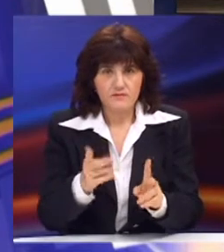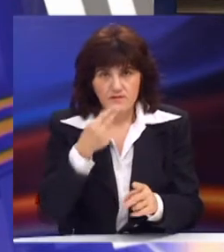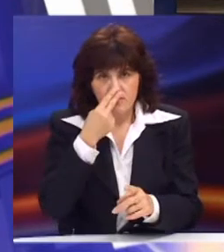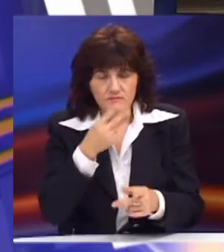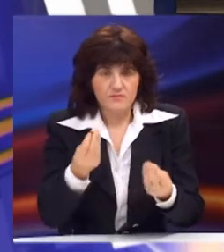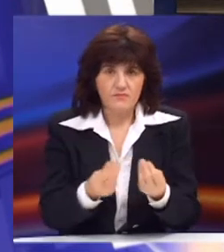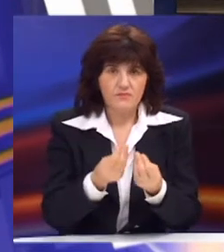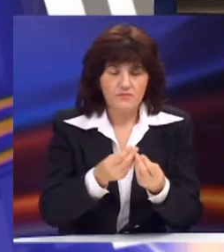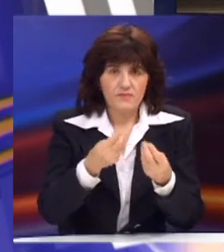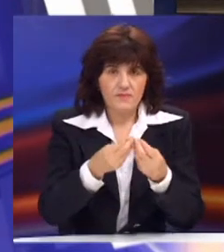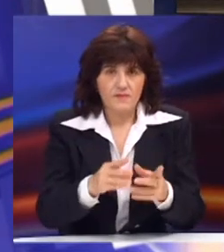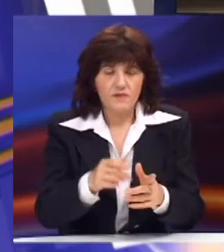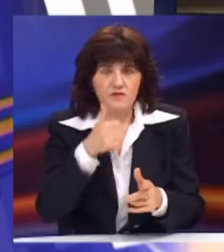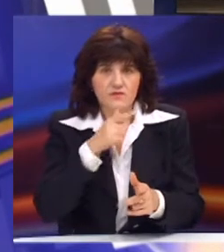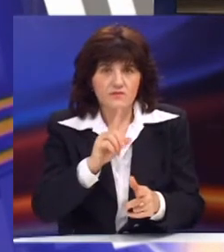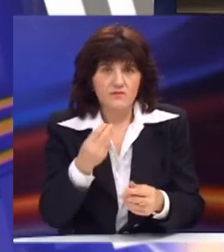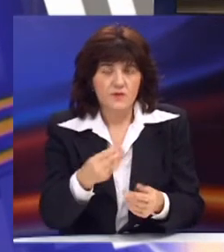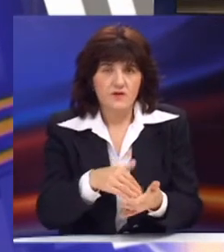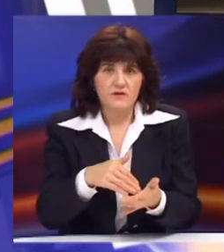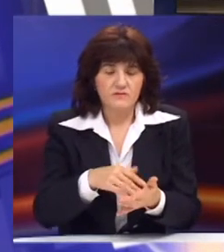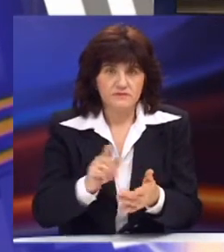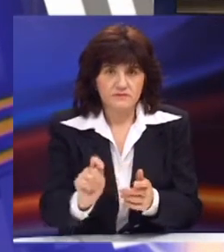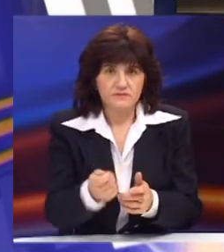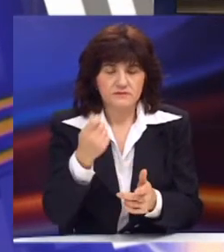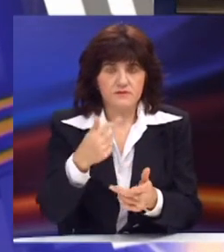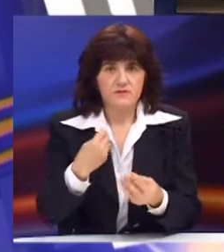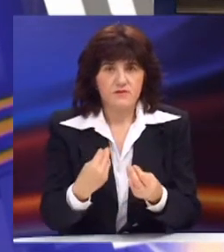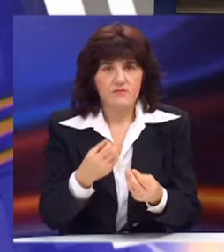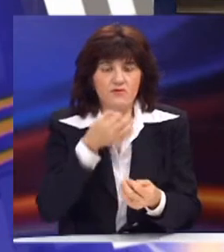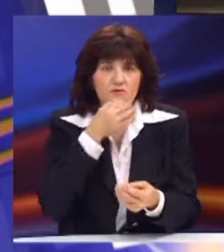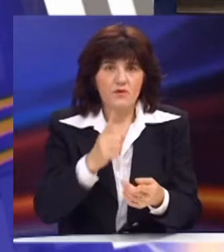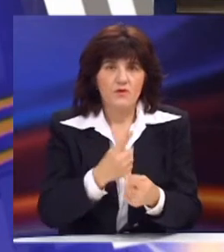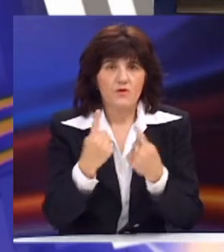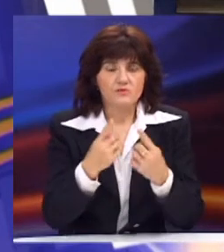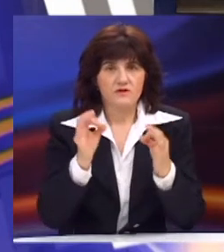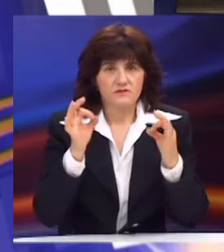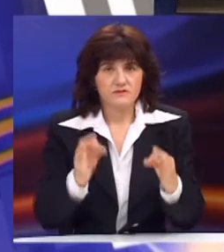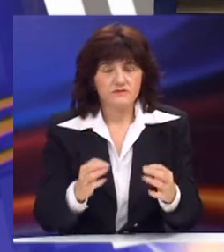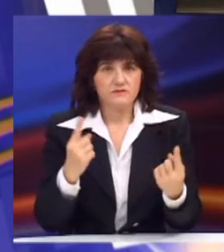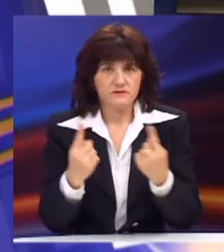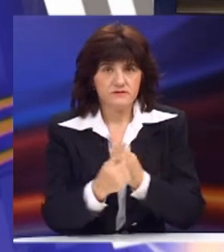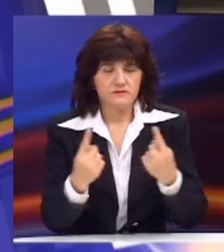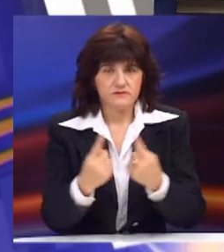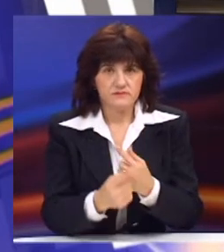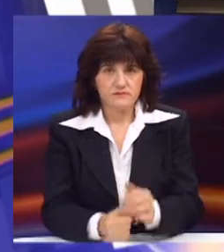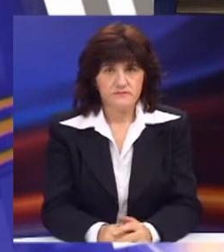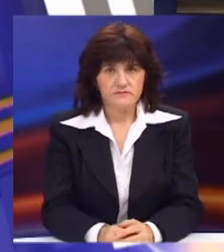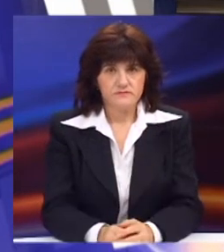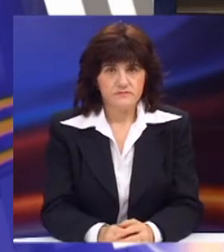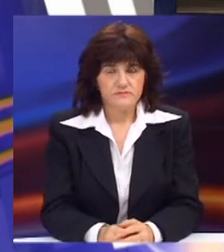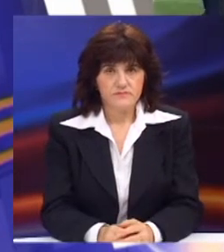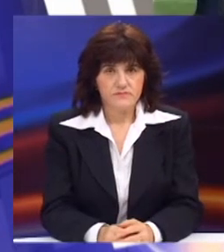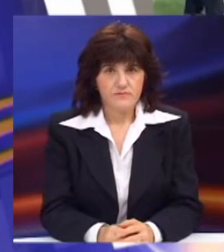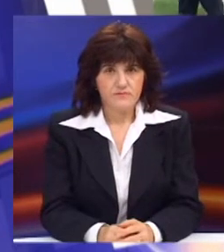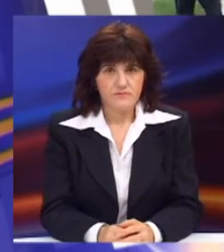bi se uočene nepravilnosti blagovremeno otklonile, a time ostvarili povoljni preduslovi za bezbedno odvijanje saobraćaja.